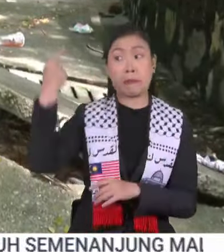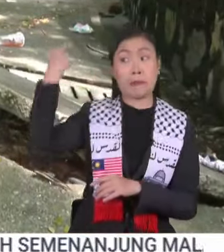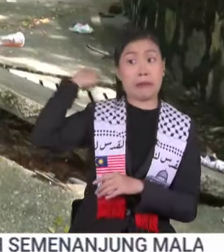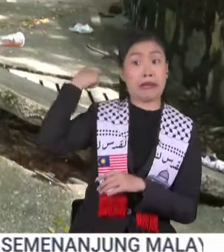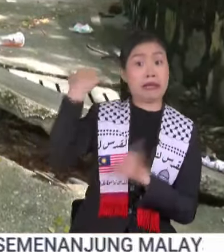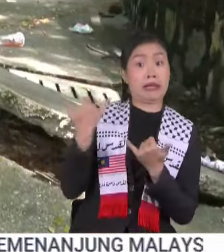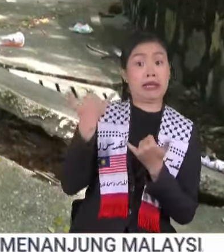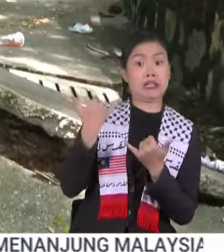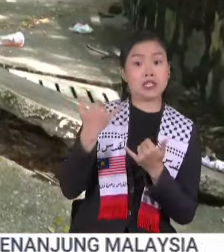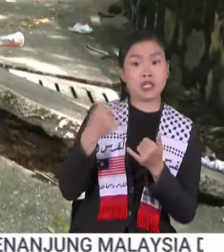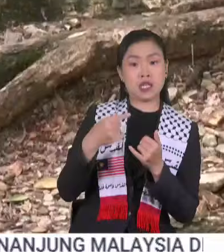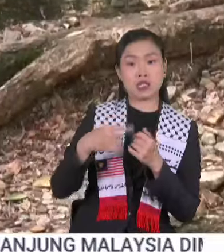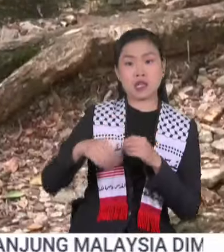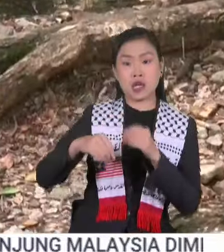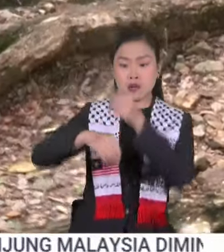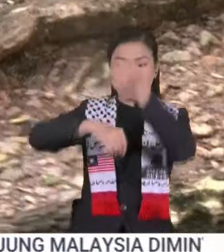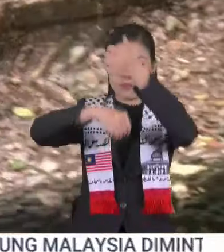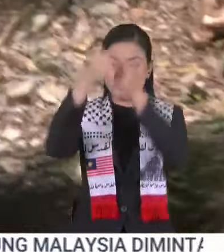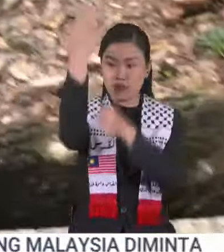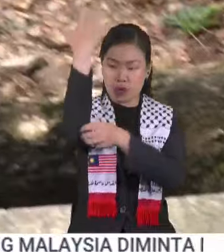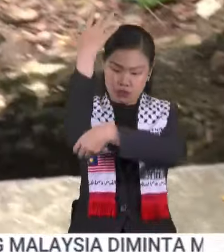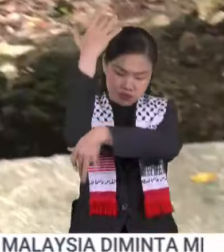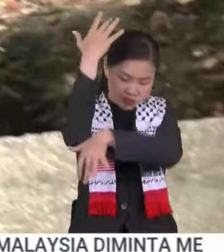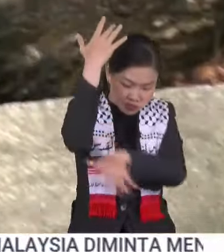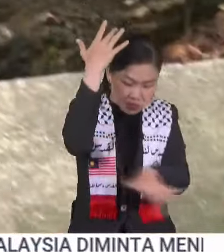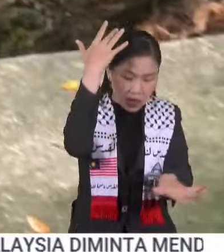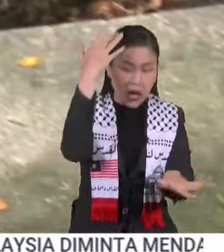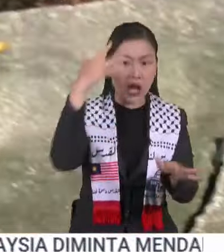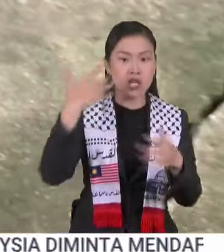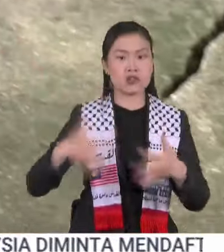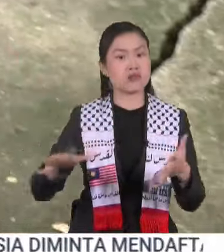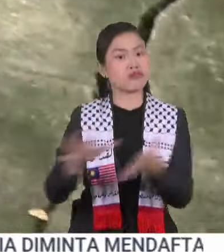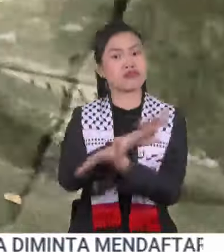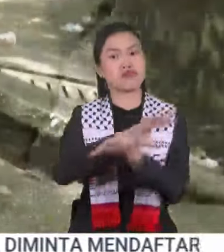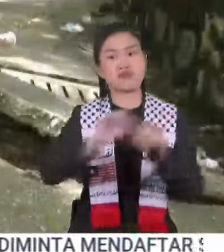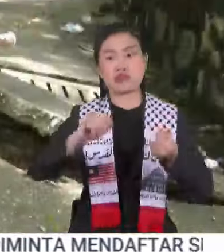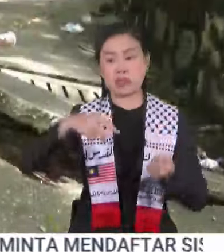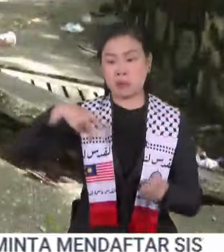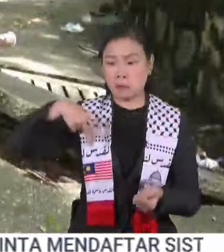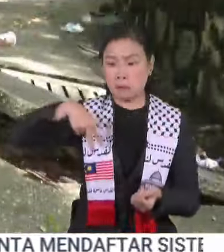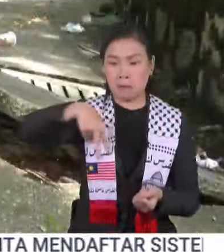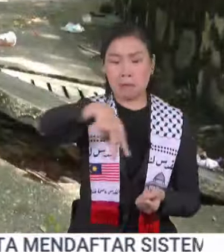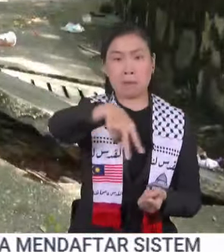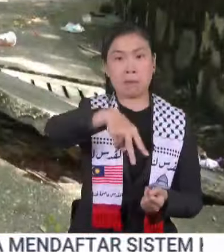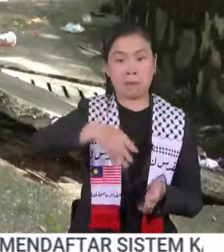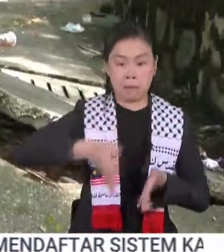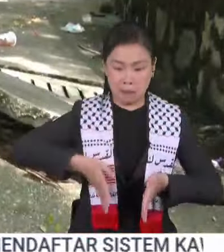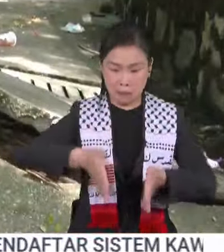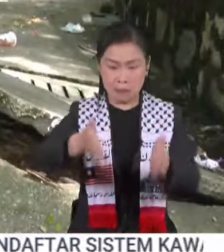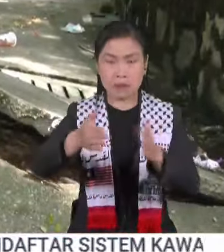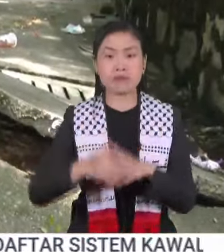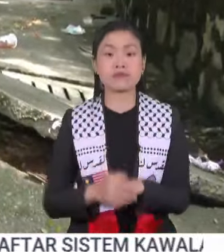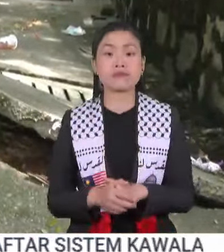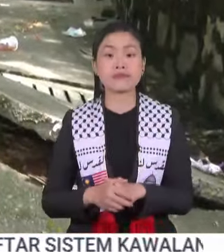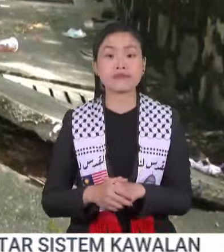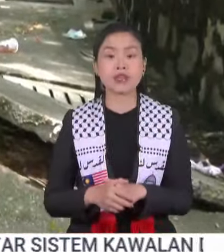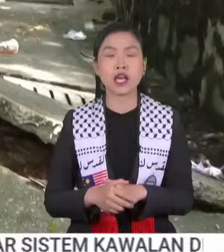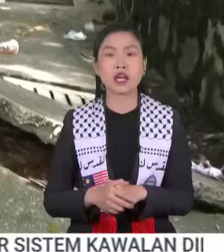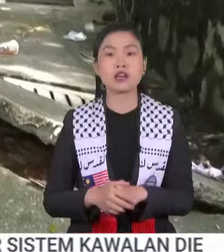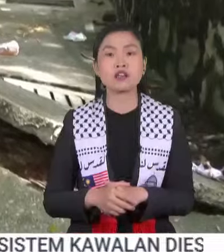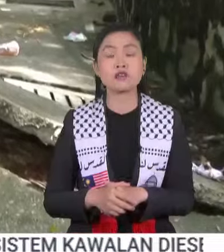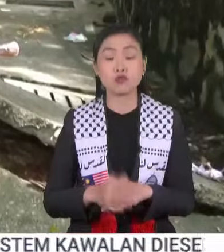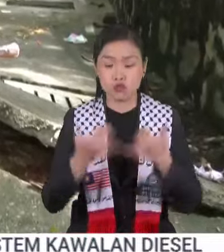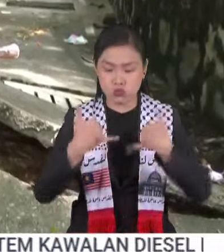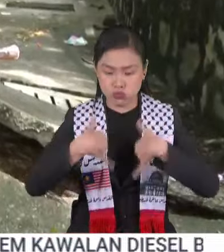ini, akar pokok ini telah merosakkan laluan penjalan kaki. Justru apa yang kita perlu tahu di sini, kelestarian